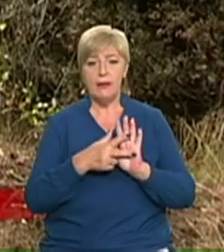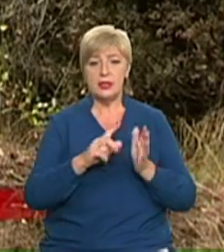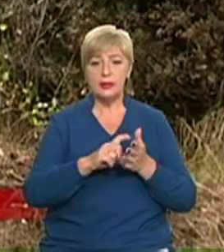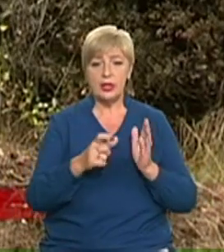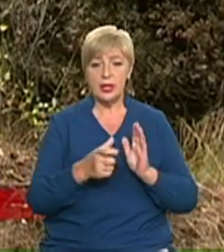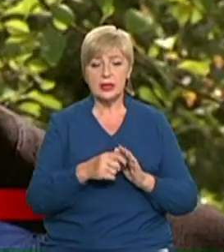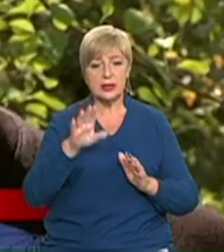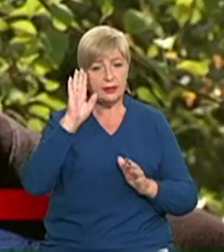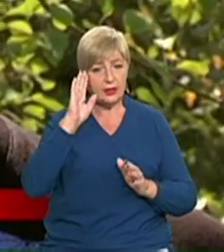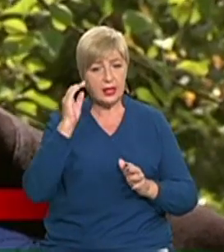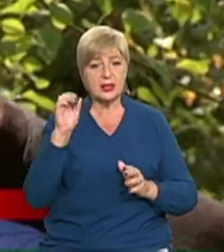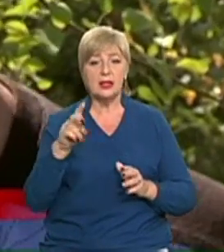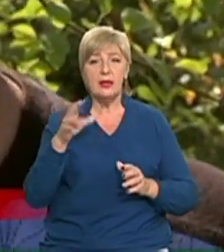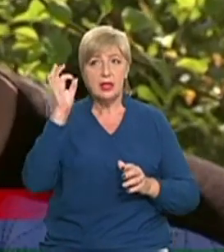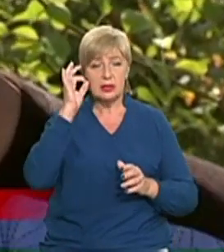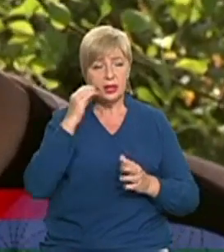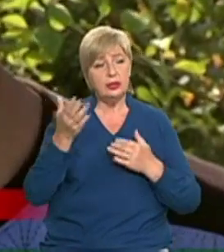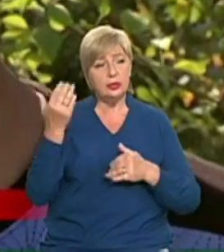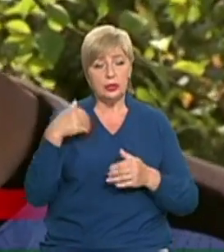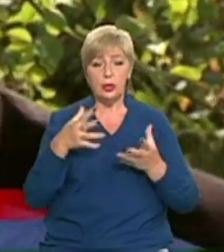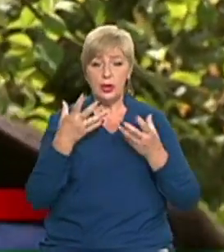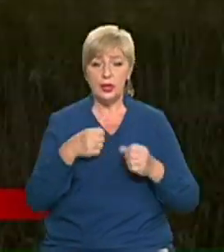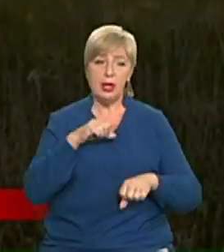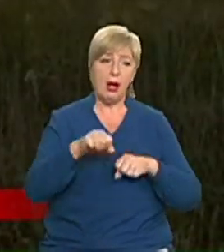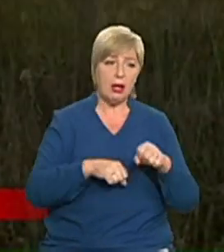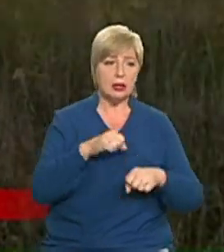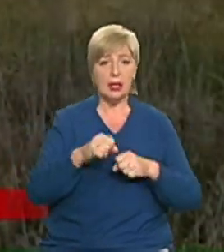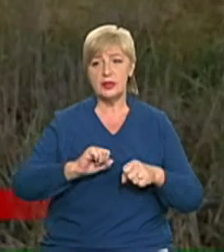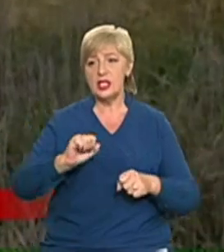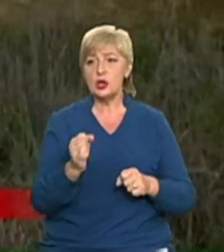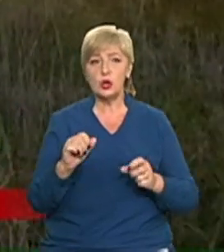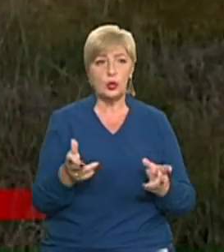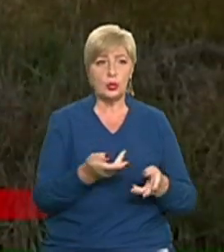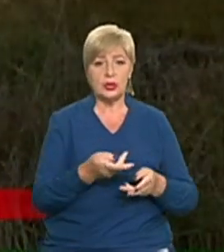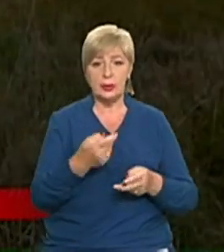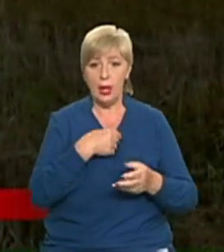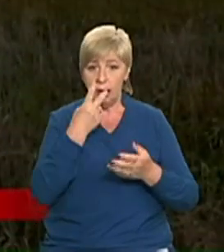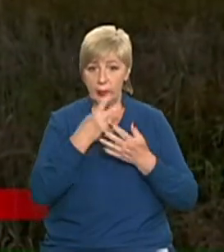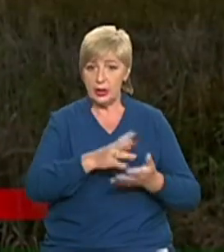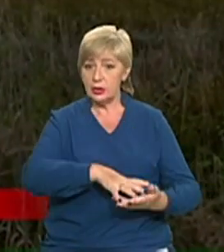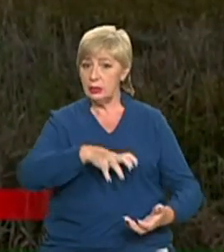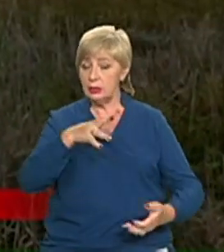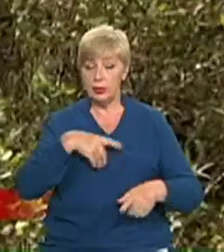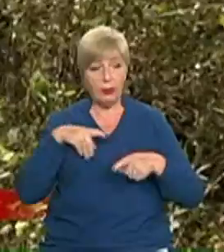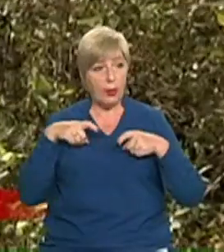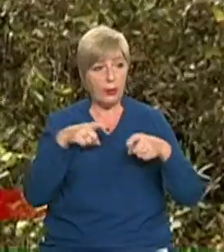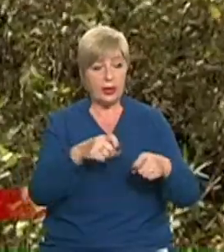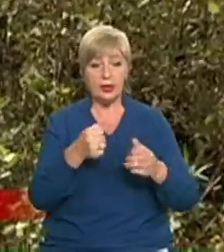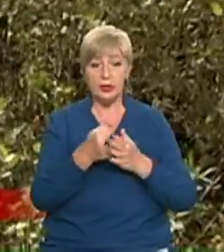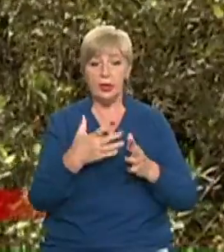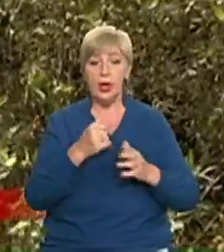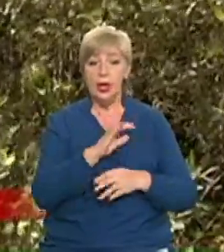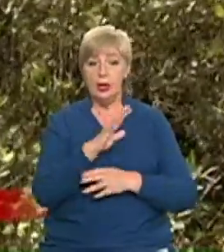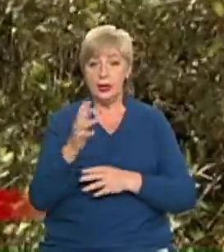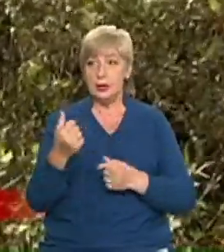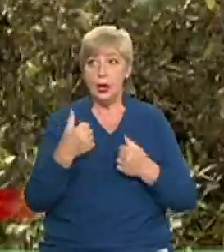Восьмикласник Владислав згадує, того дня катався із друзями на велосипедах. Коли побачили клуби диму, кинулися до лісу. У мене взагалі